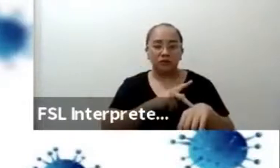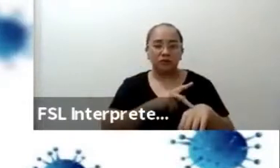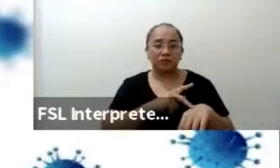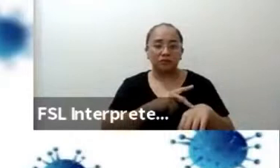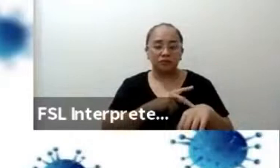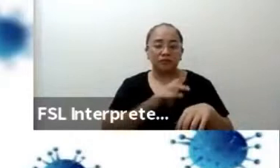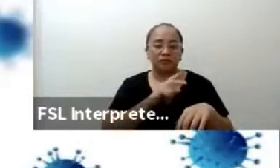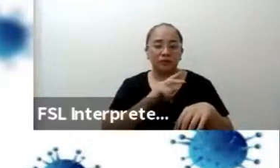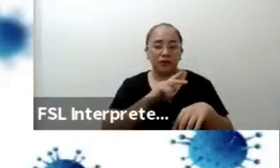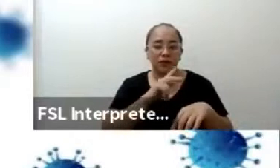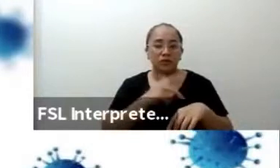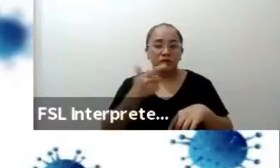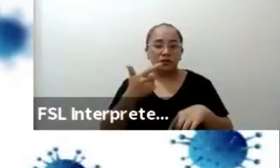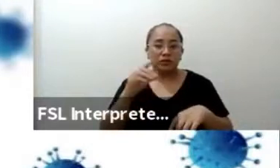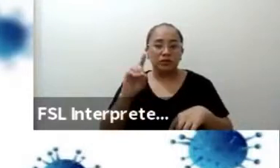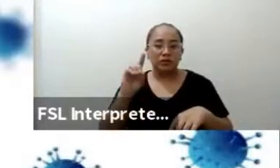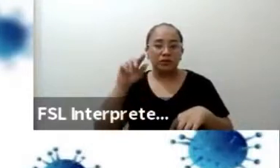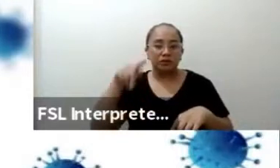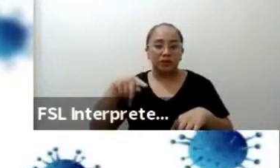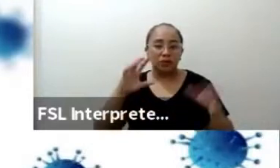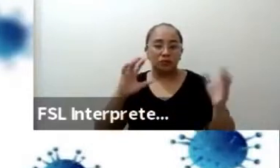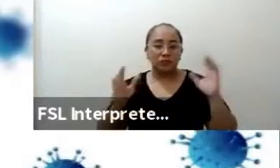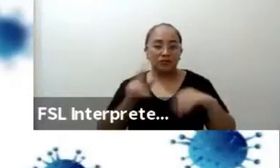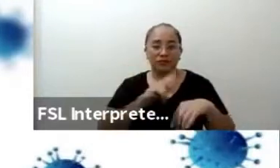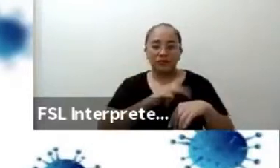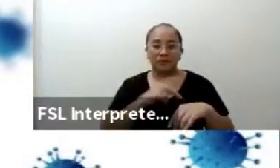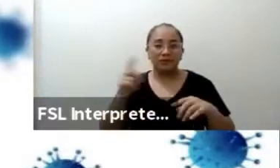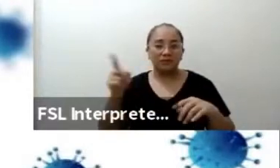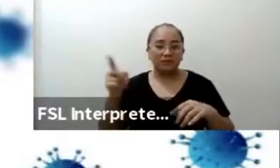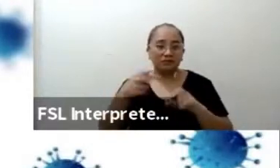GDP growth nila kesa sa Pilipinas.